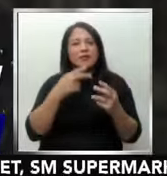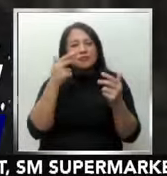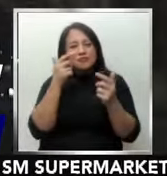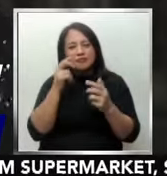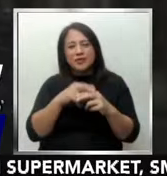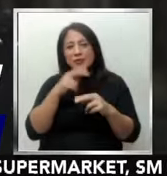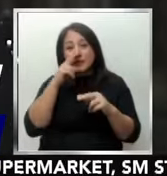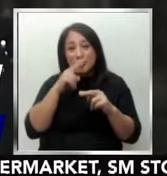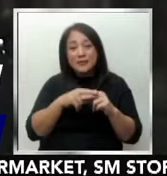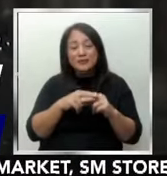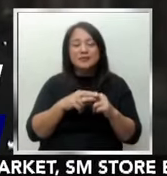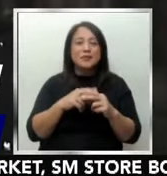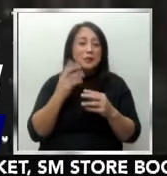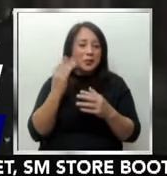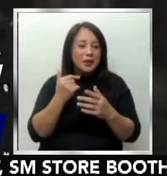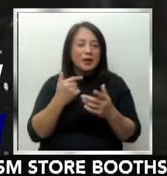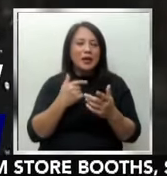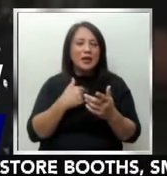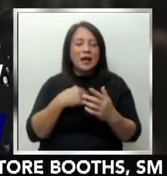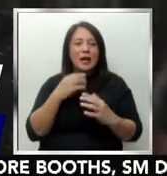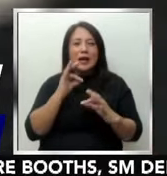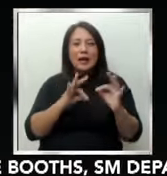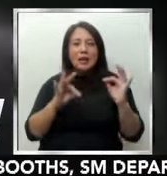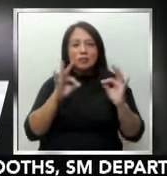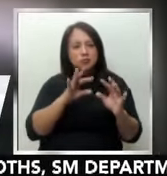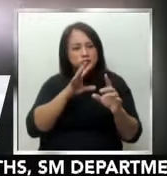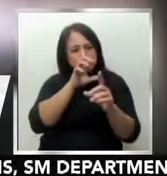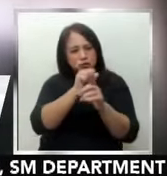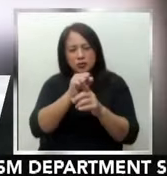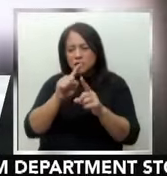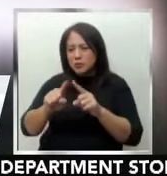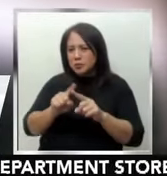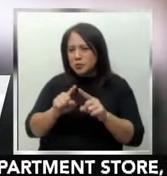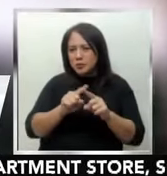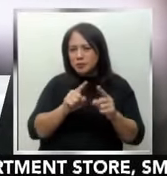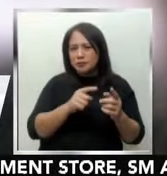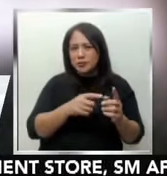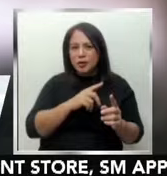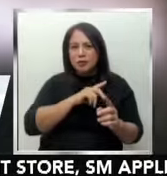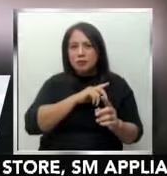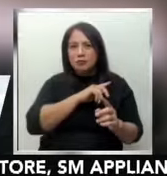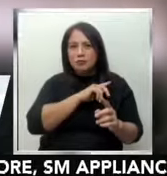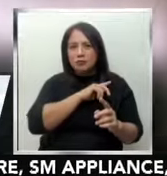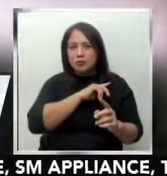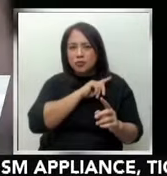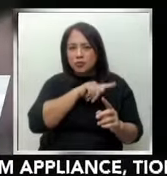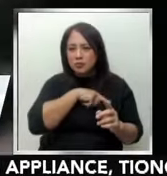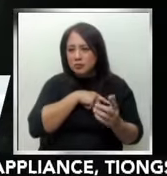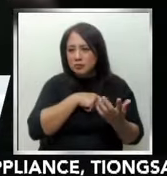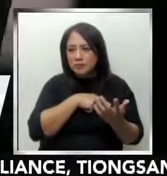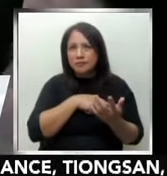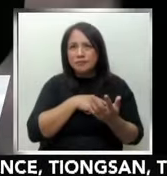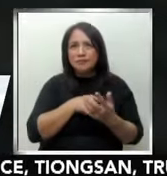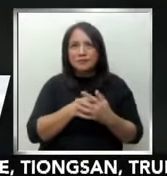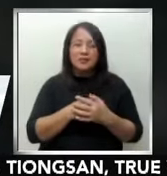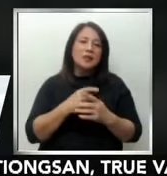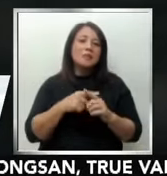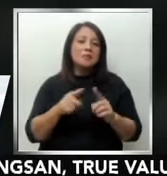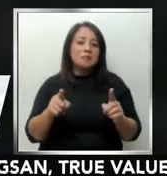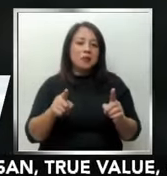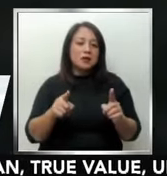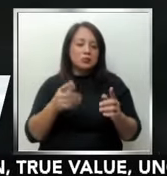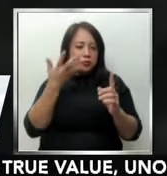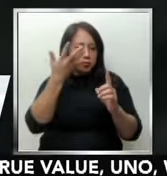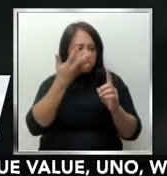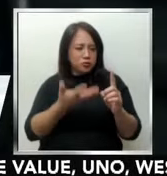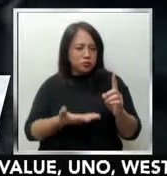kasi naka-caps namin iba't ibang personality pero beyond the looks the props